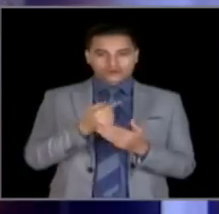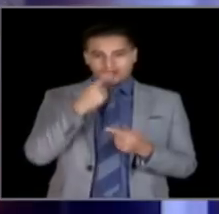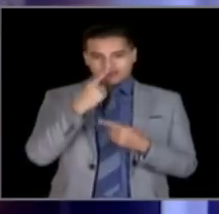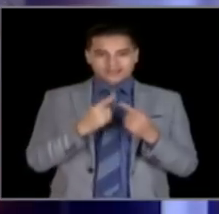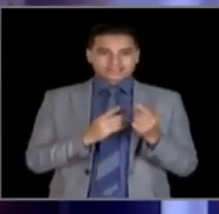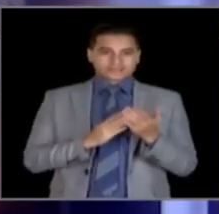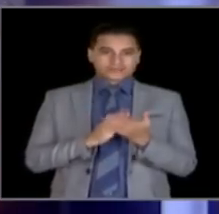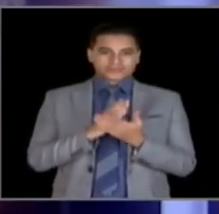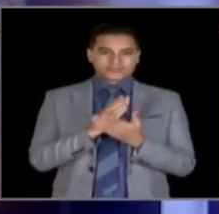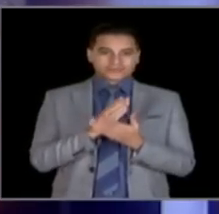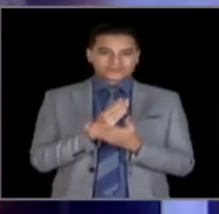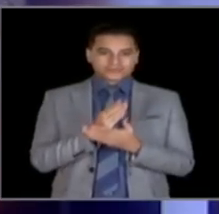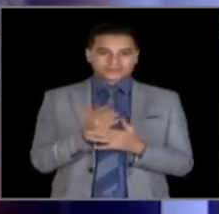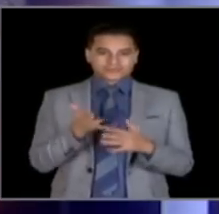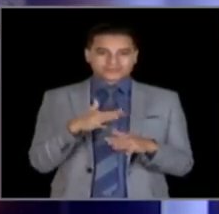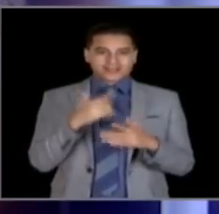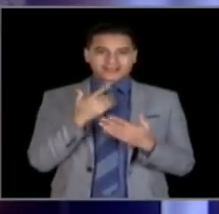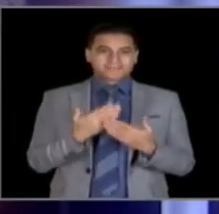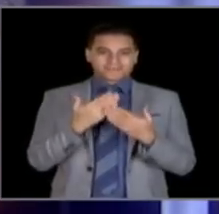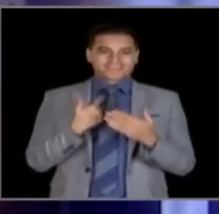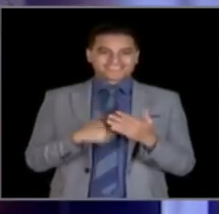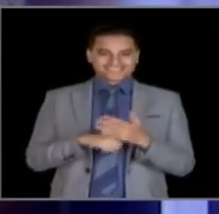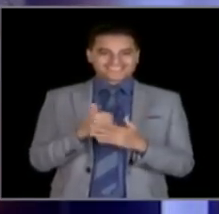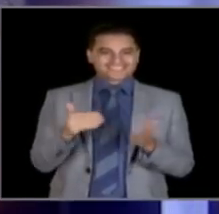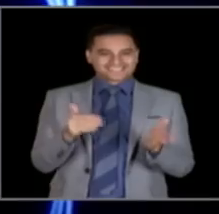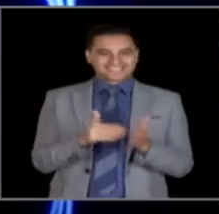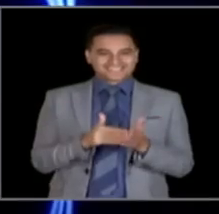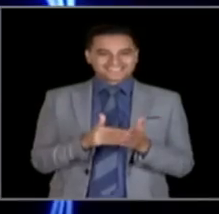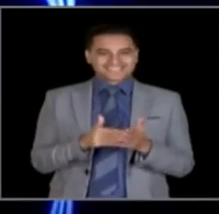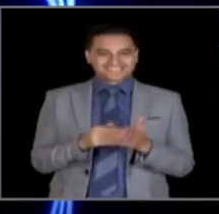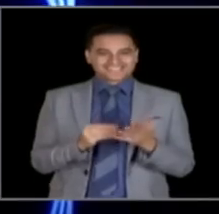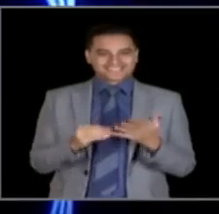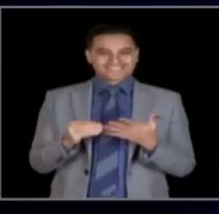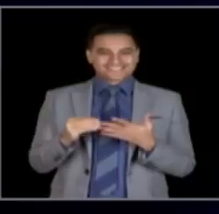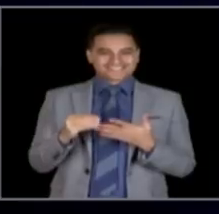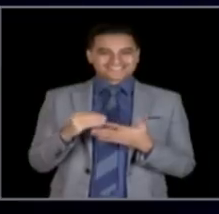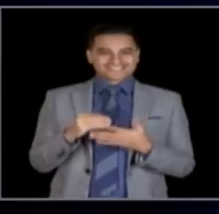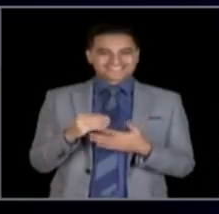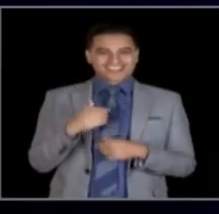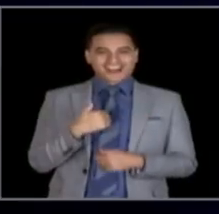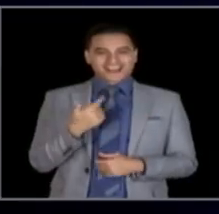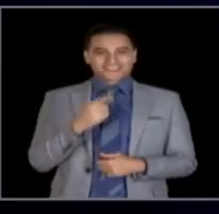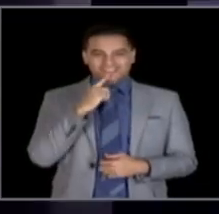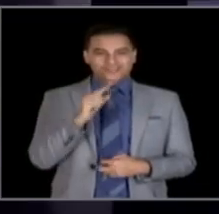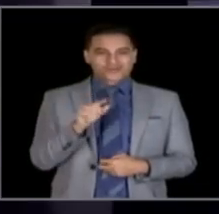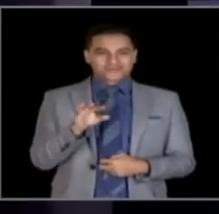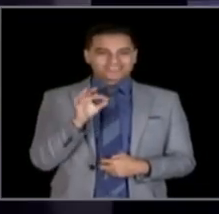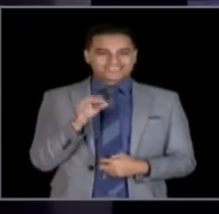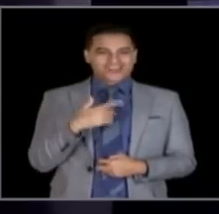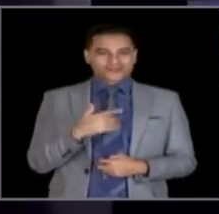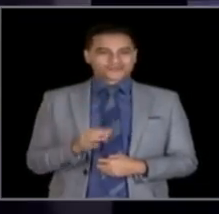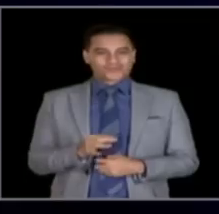هيبقى موجود في النهائي، واتمنى طبعا ان احنا نبقى موجودين في النهائي. بس ايوه كده، بس انا مستني الجمله دي